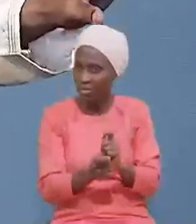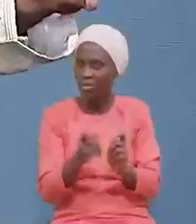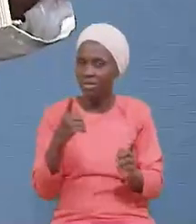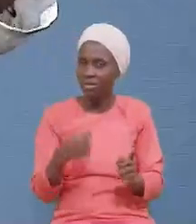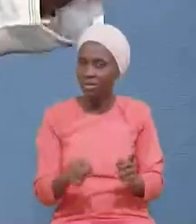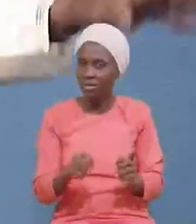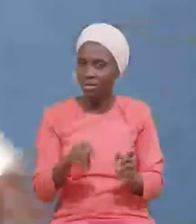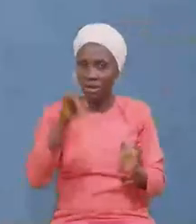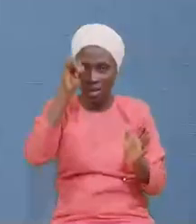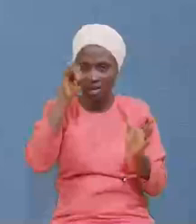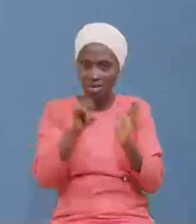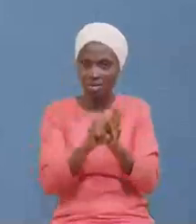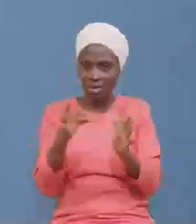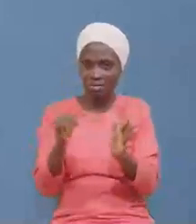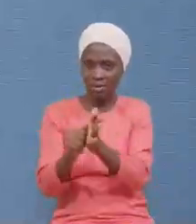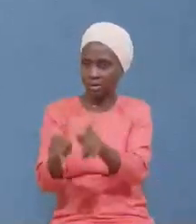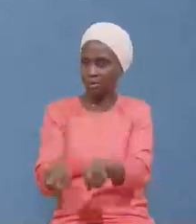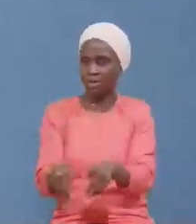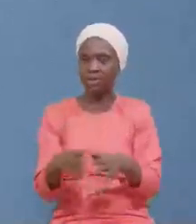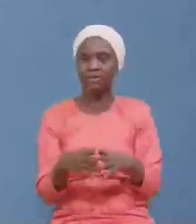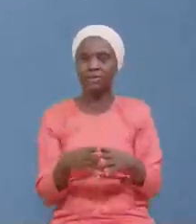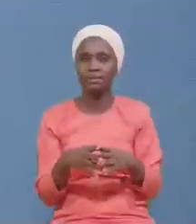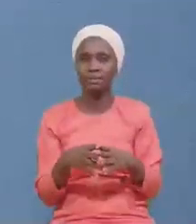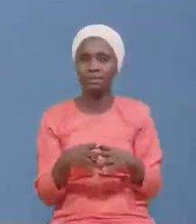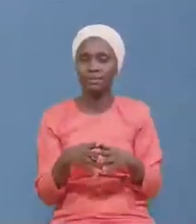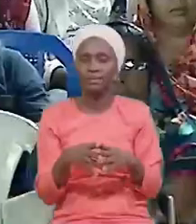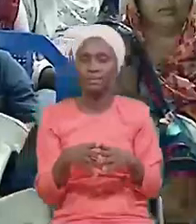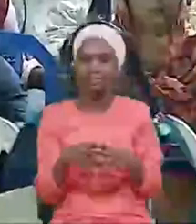Cela ne change pas l'identité de cette personne.